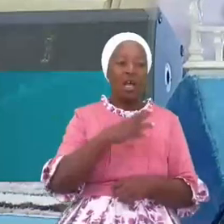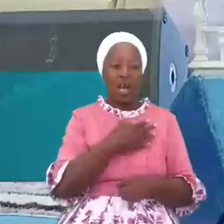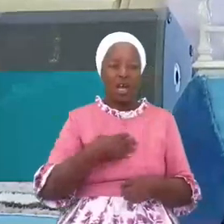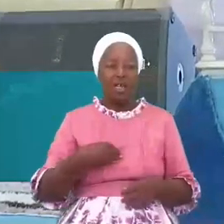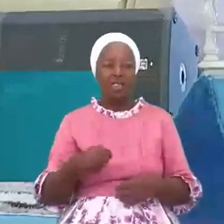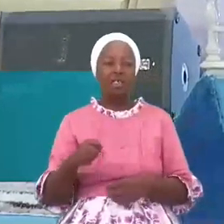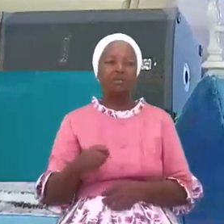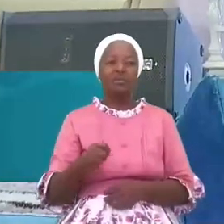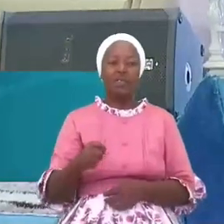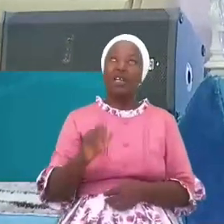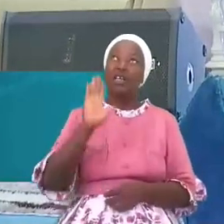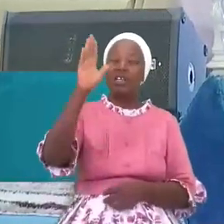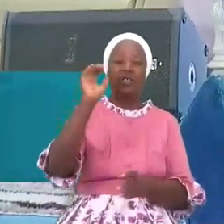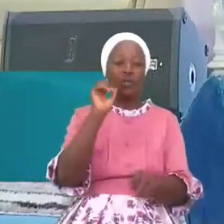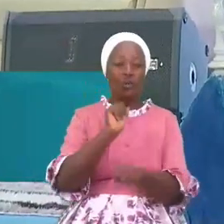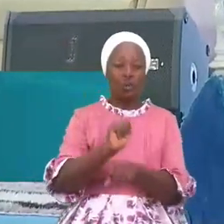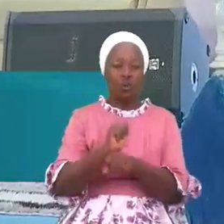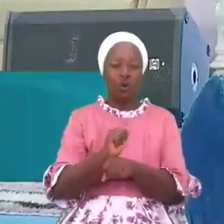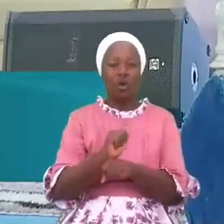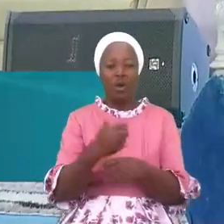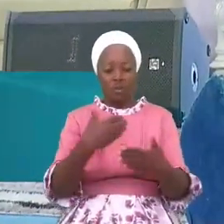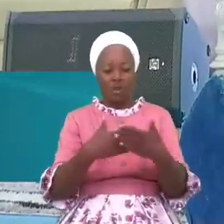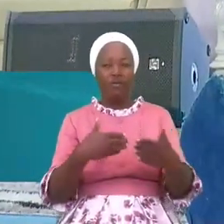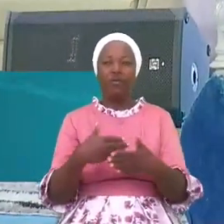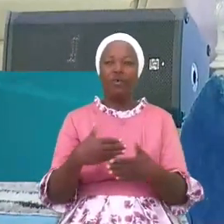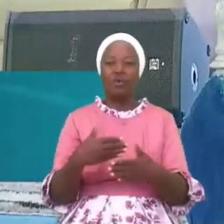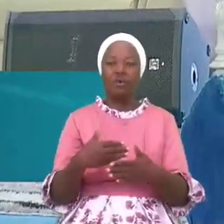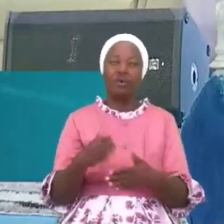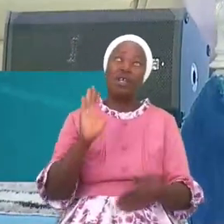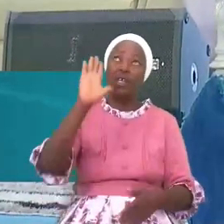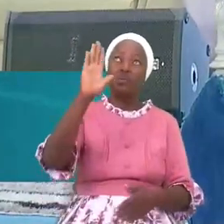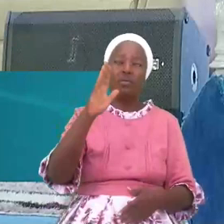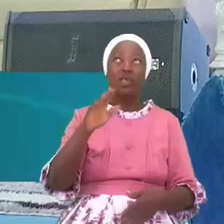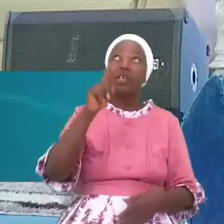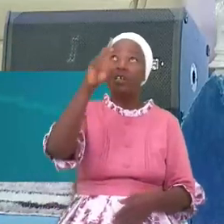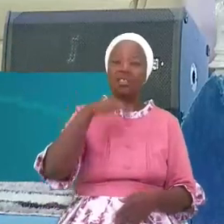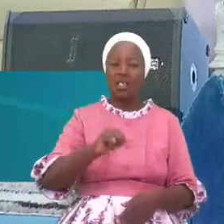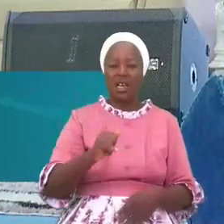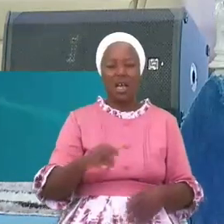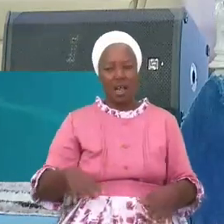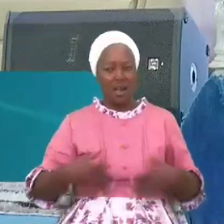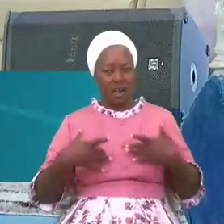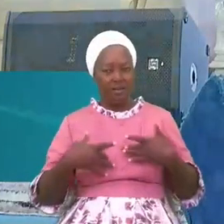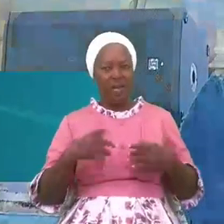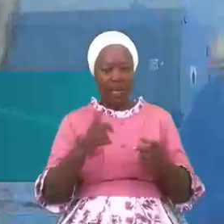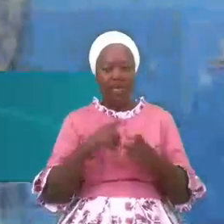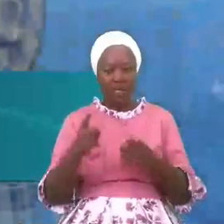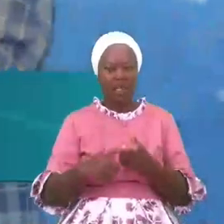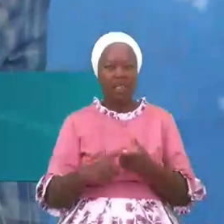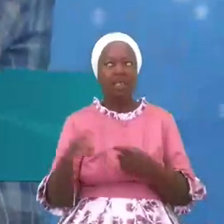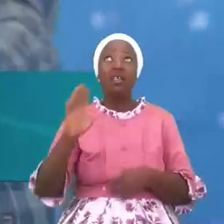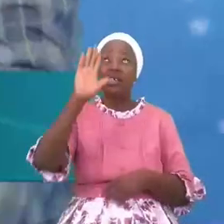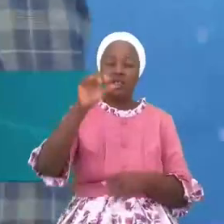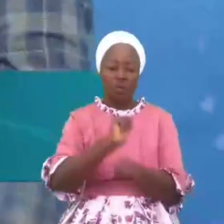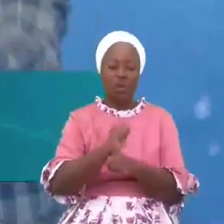rétributions le précèdent. Elle le précède. Il est encore vivant. Et elle le